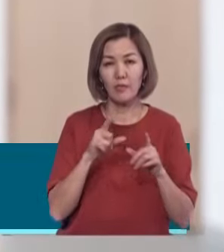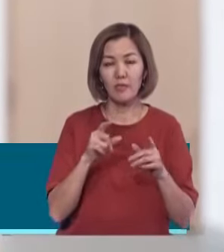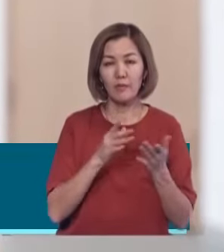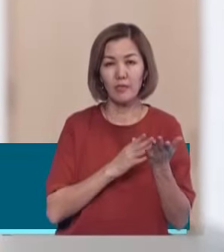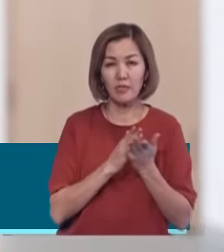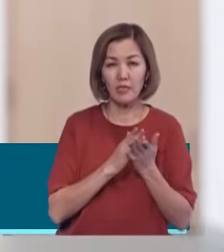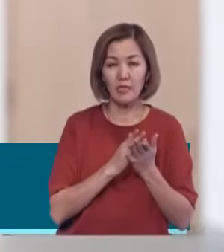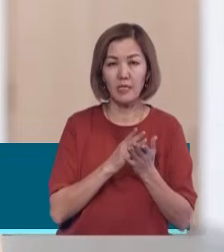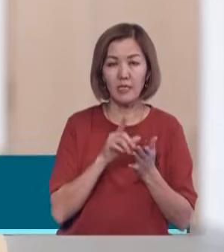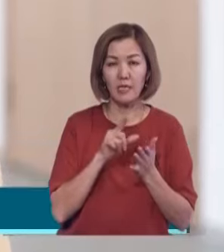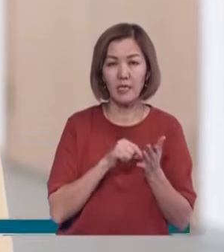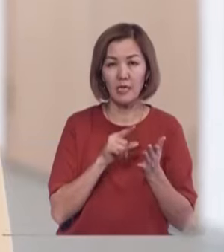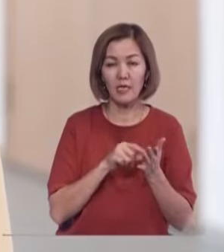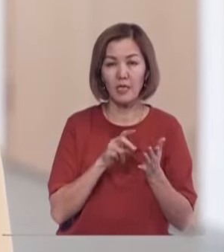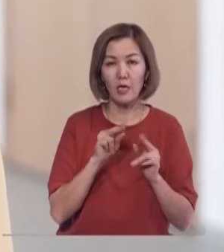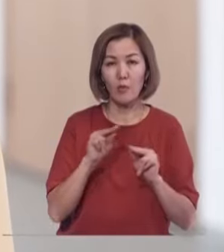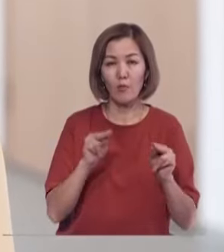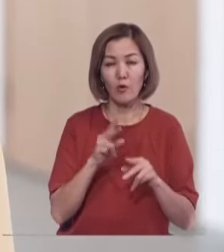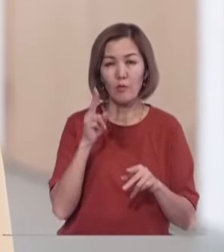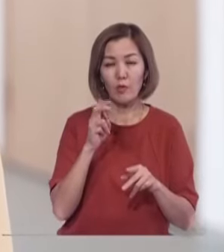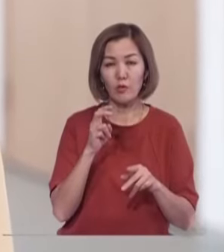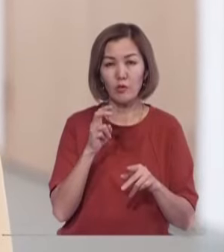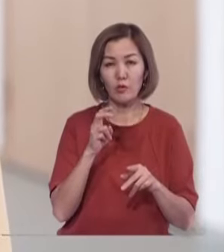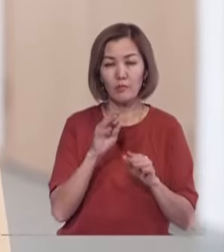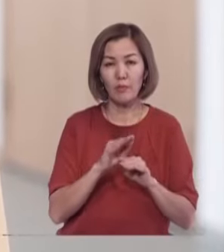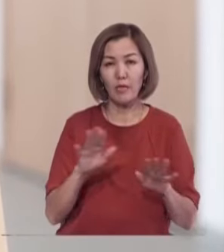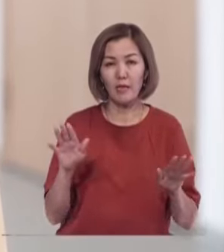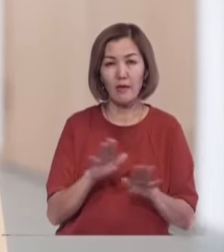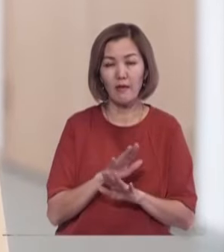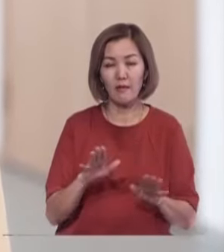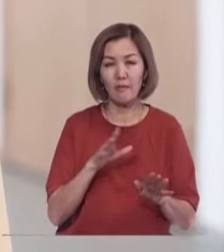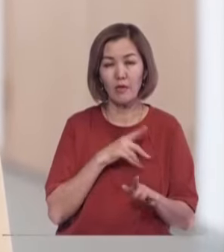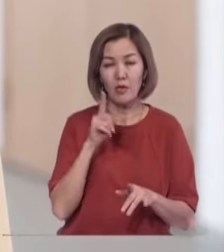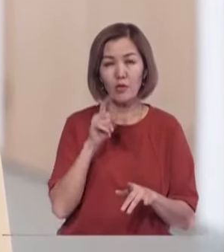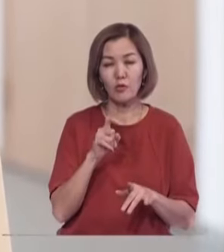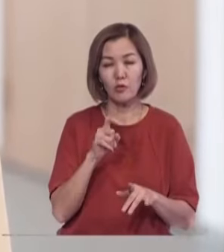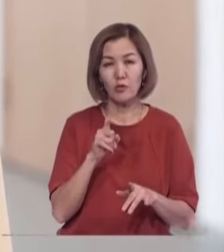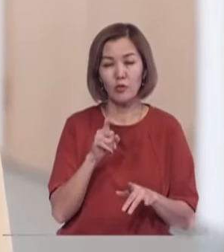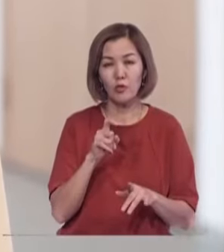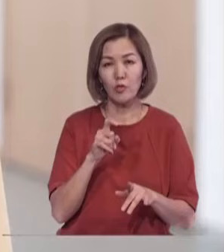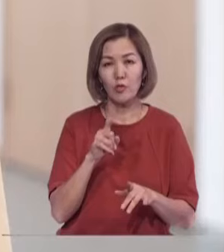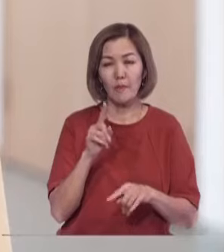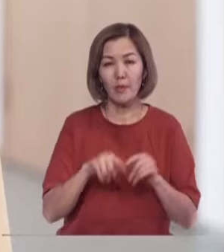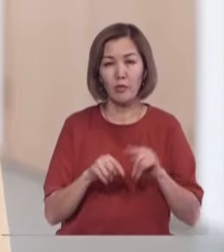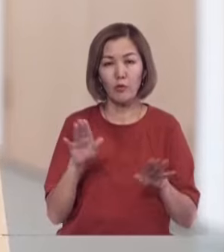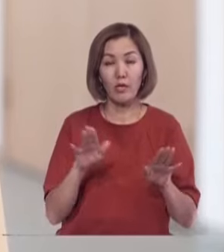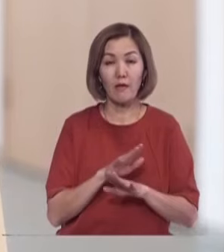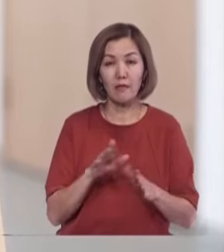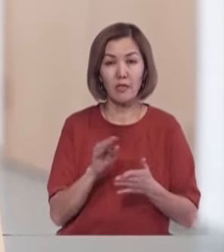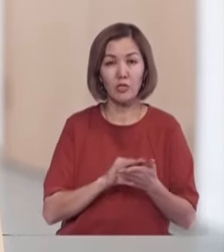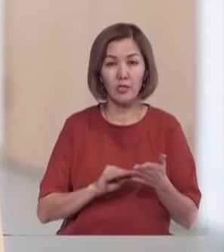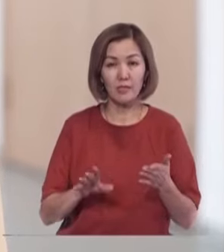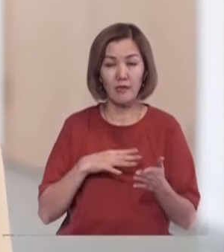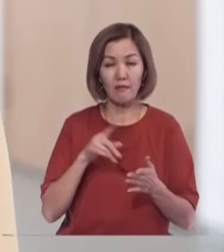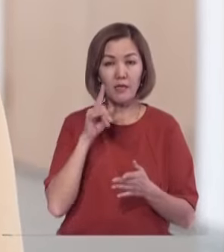зейнеткер мұғалімі. 200-ге жуықтай осы балалар әнін жазған, оның ішінде 100 шақтысы патриоттық әндер жазған.